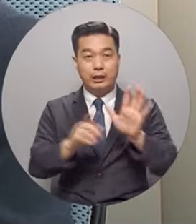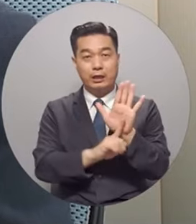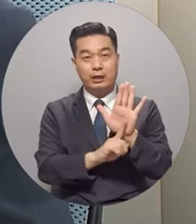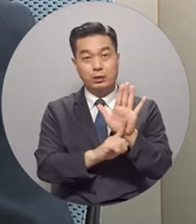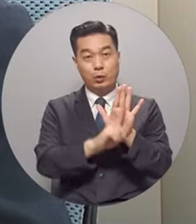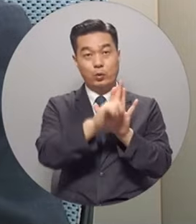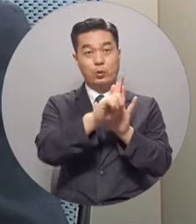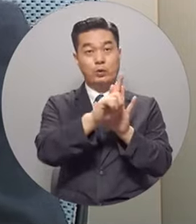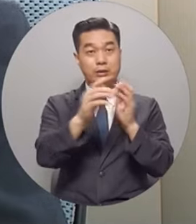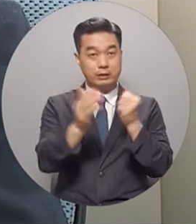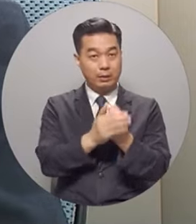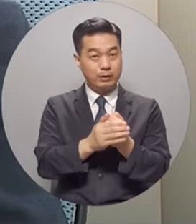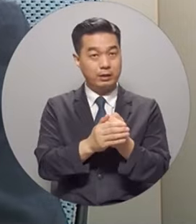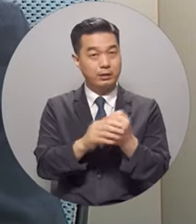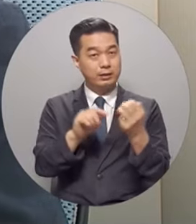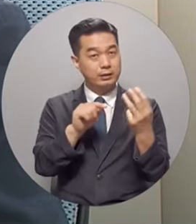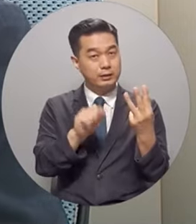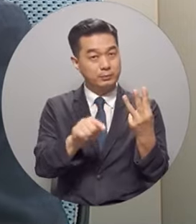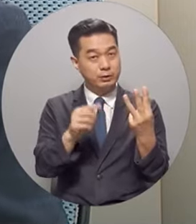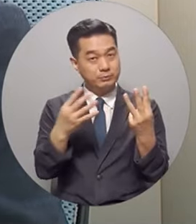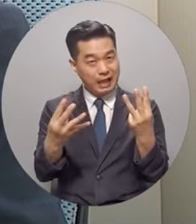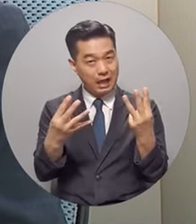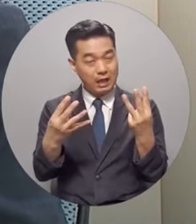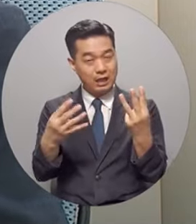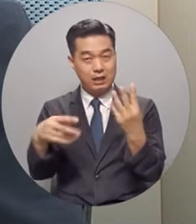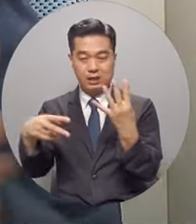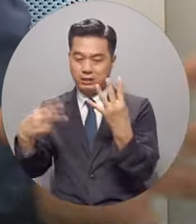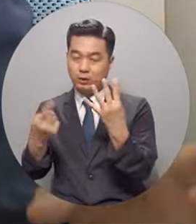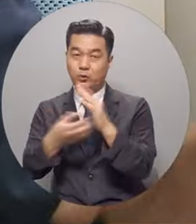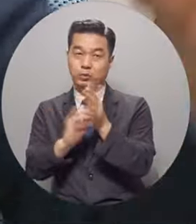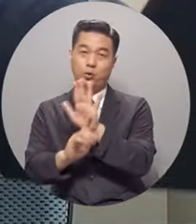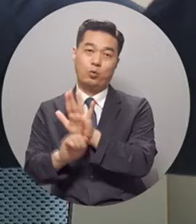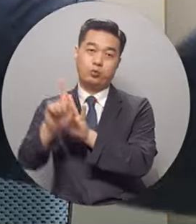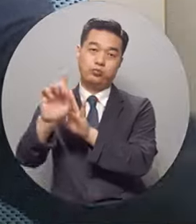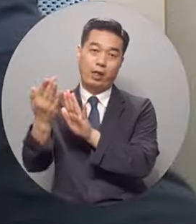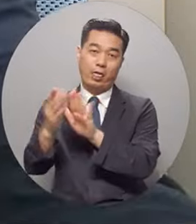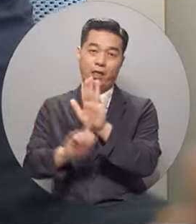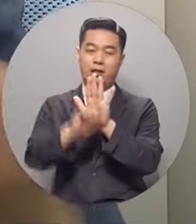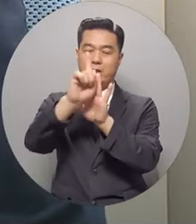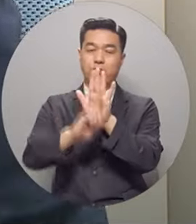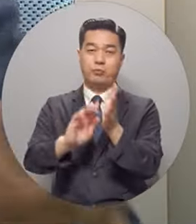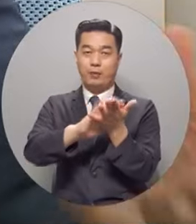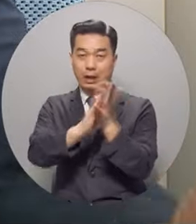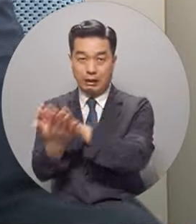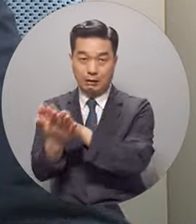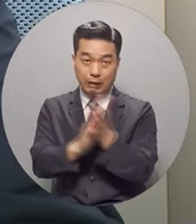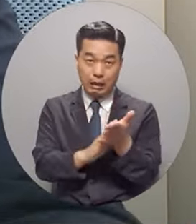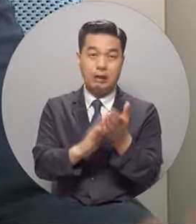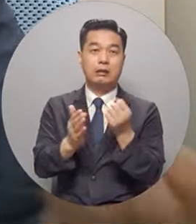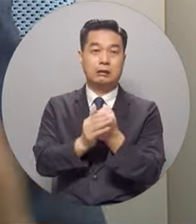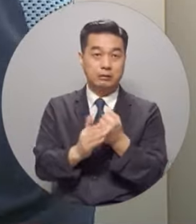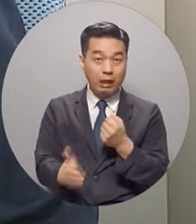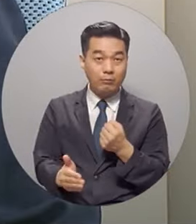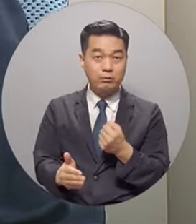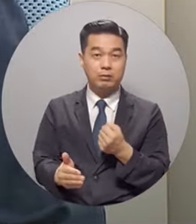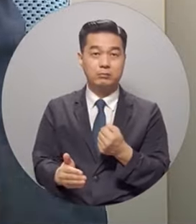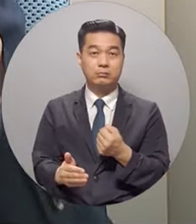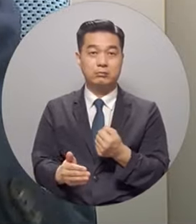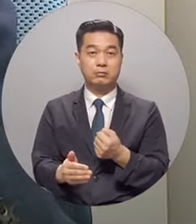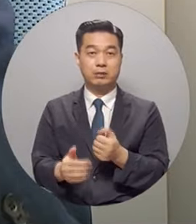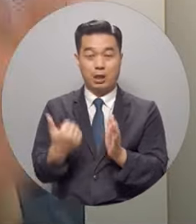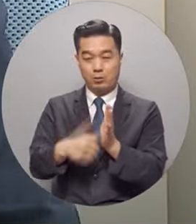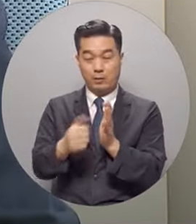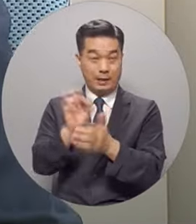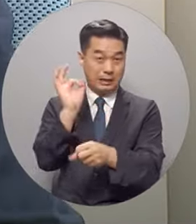상승이 한 3.4도 4도까지 올라갈 거라고 봅니다 기후변화로 언제든지 우리가 원할 때 마음껏 싸게 사올 수